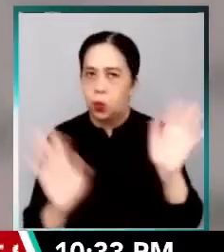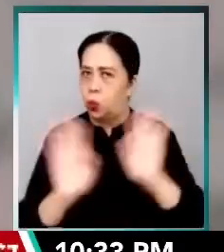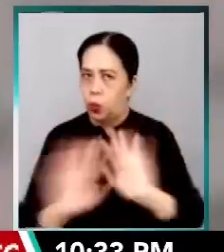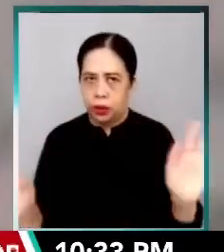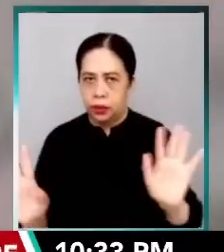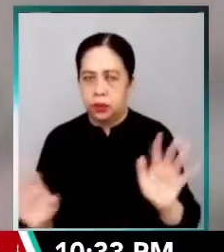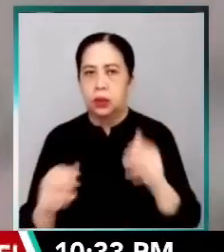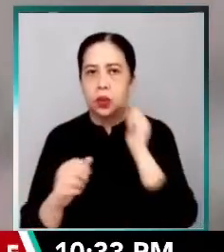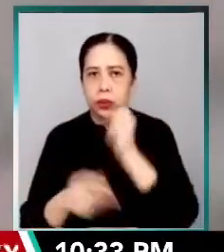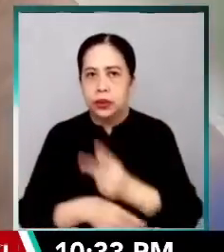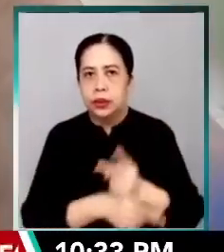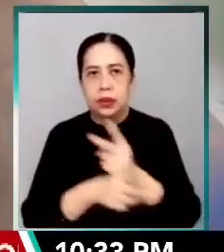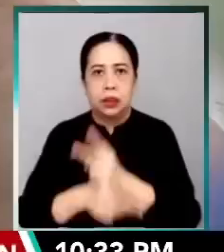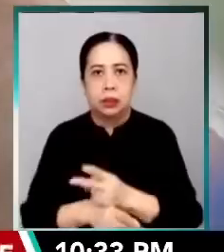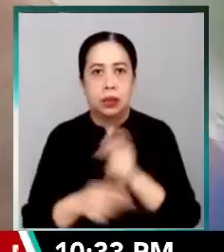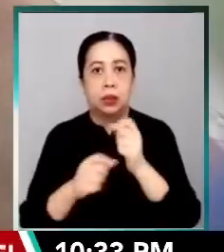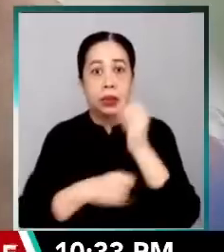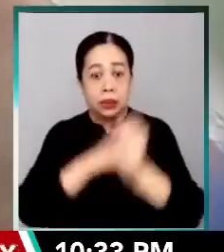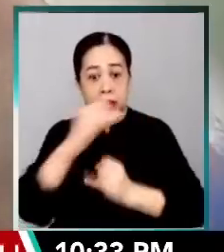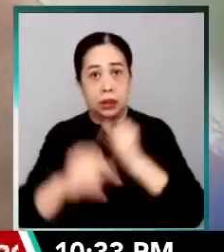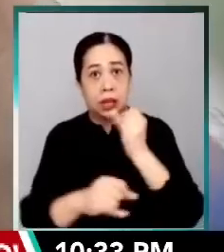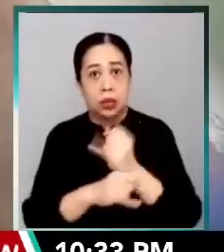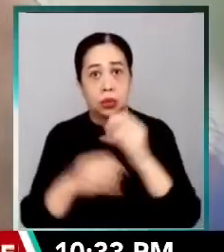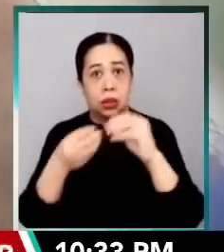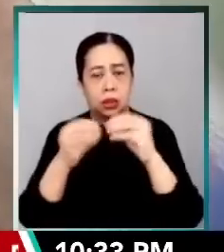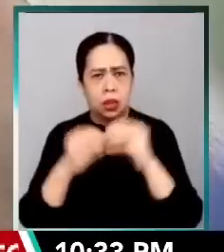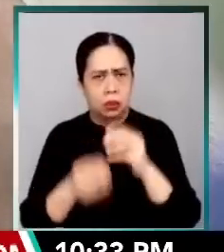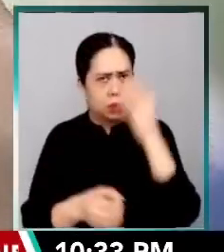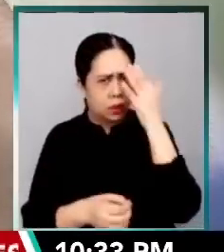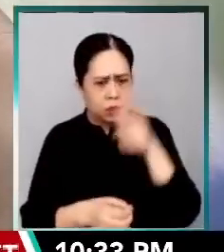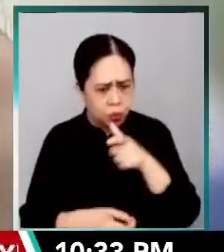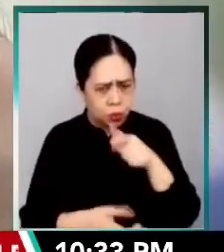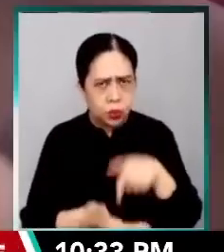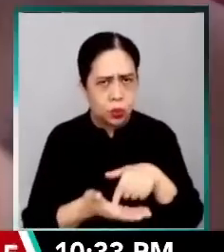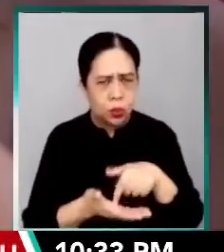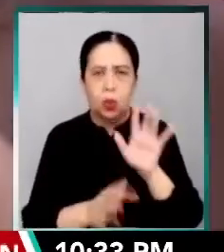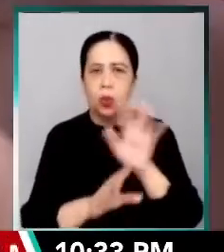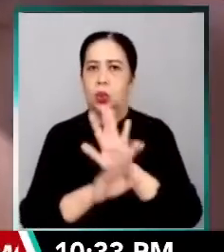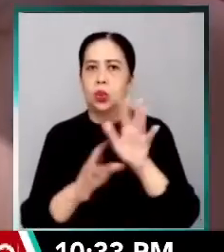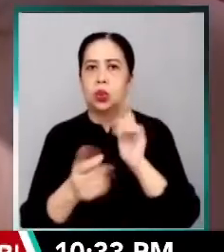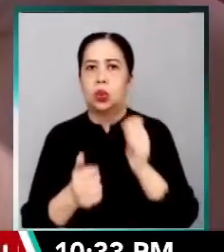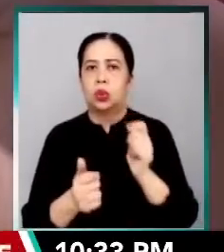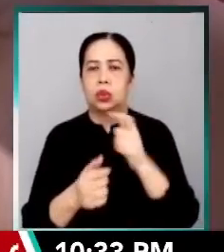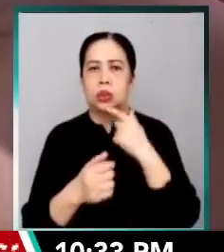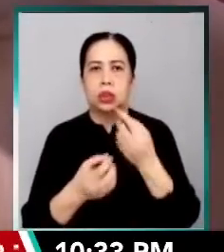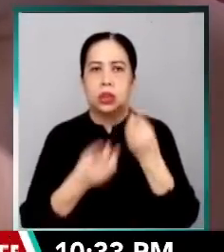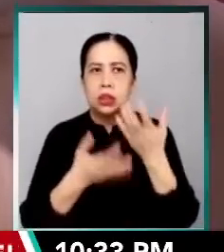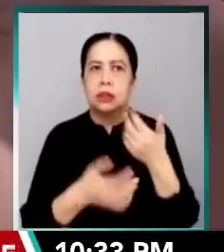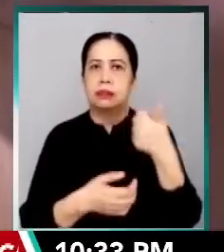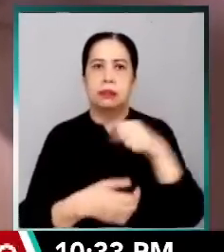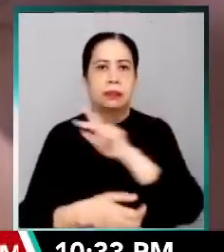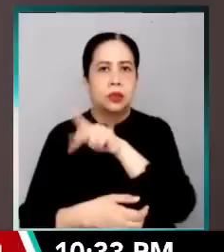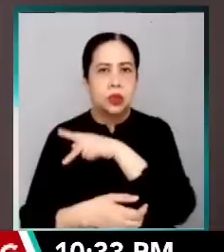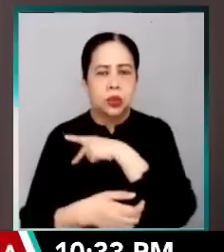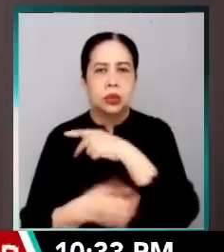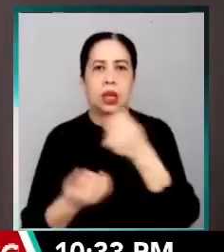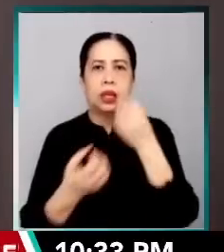mag-ingat kung international number na di nyo kilala ang tumawag. Huwag ding basta-basta ibigay ang inyong personal na